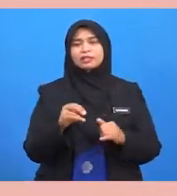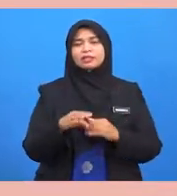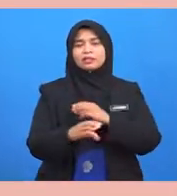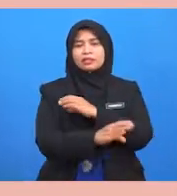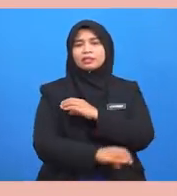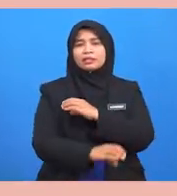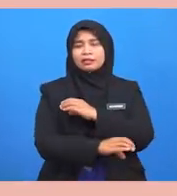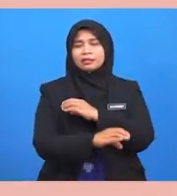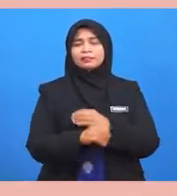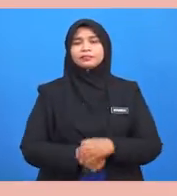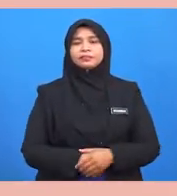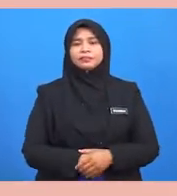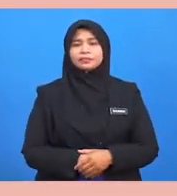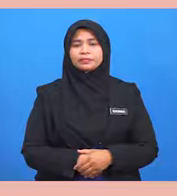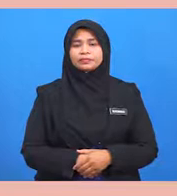negara.